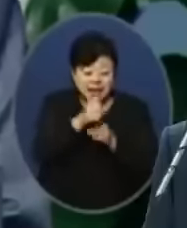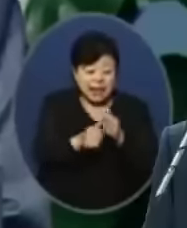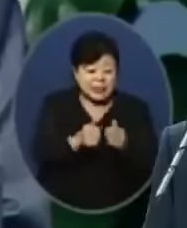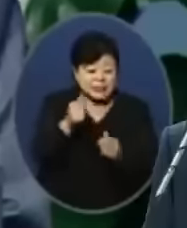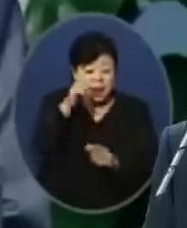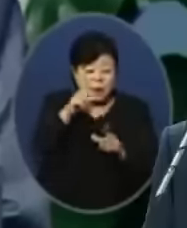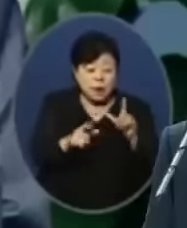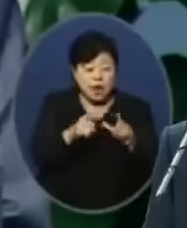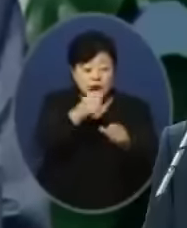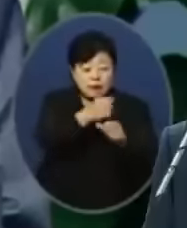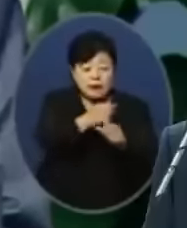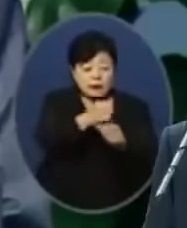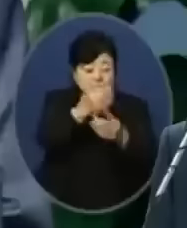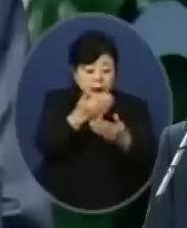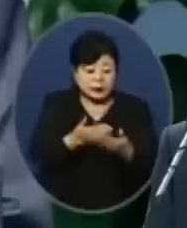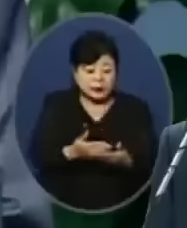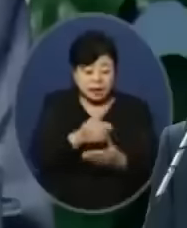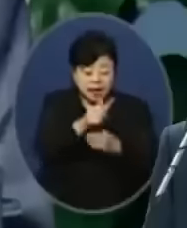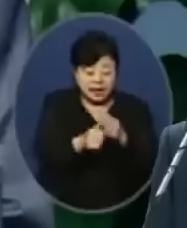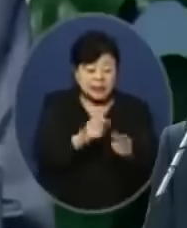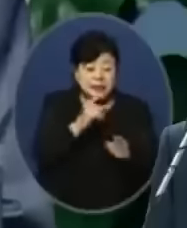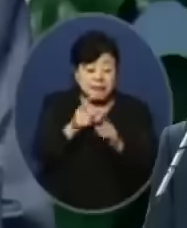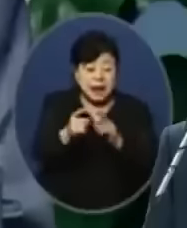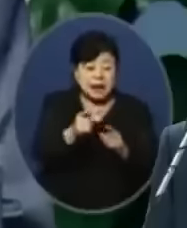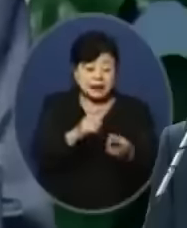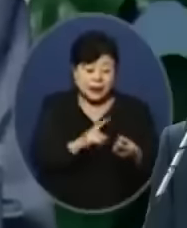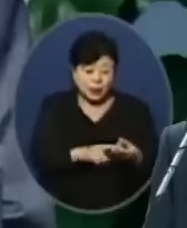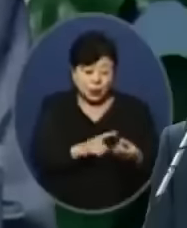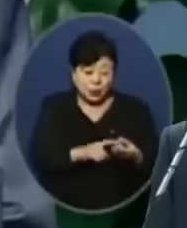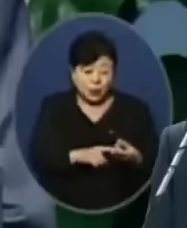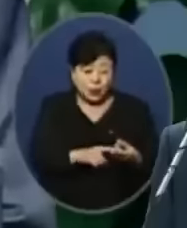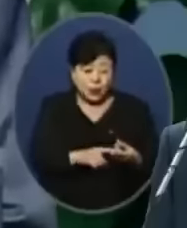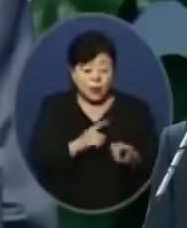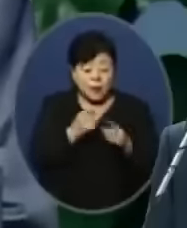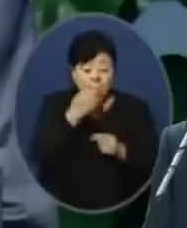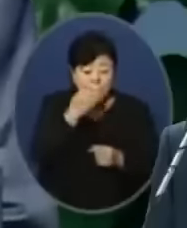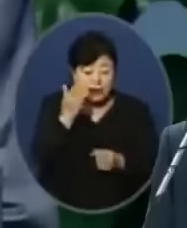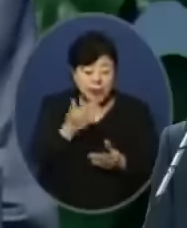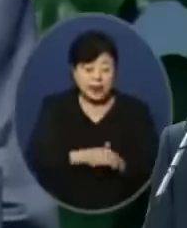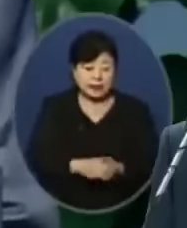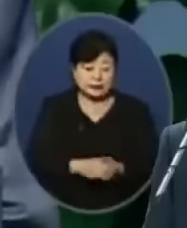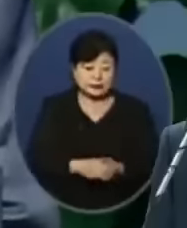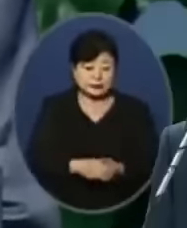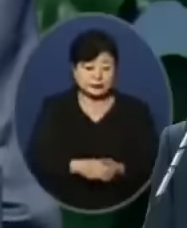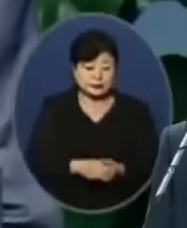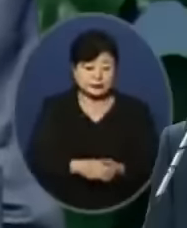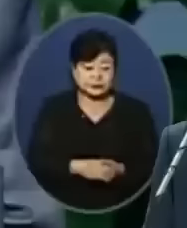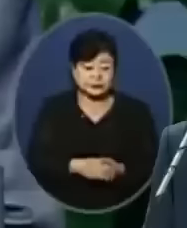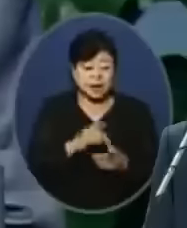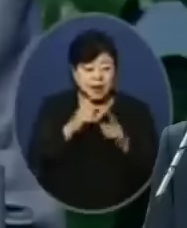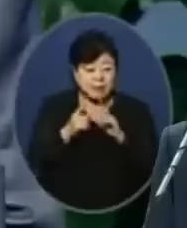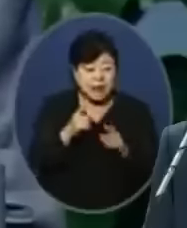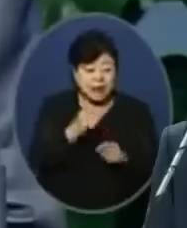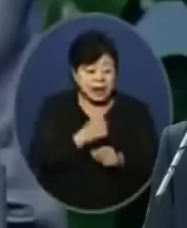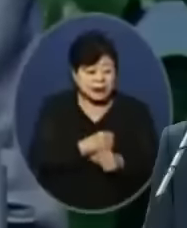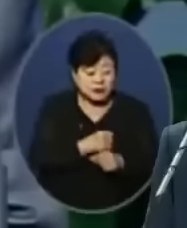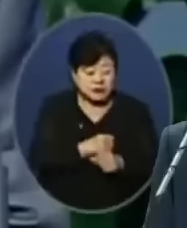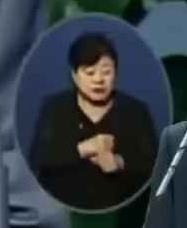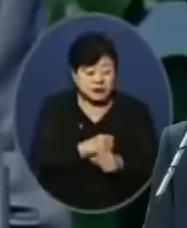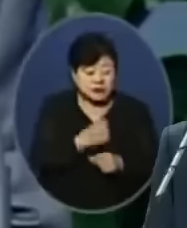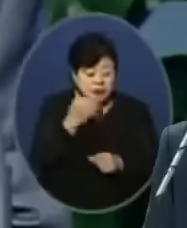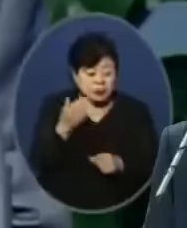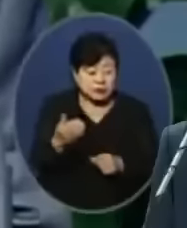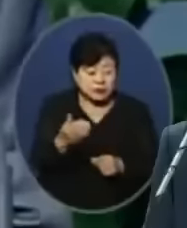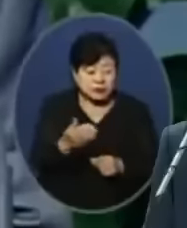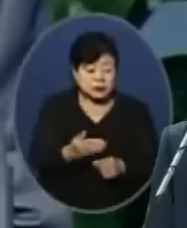하나님의 형상으로 지원받은 우리는 하나님이 말씀한 같이 우리도 말을 하게 되는 것입니다. 말을 한다는 것은